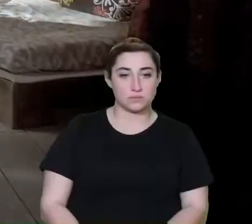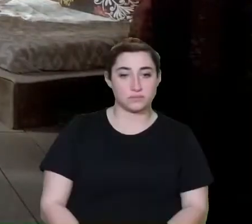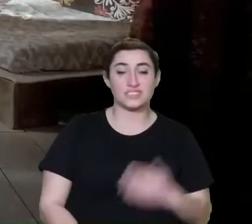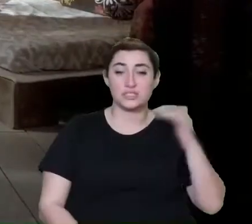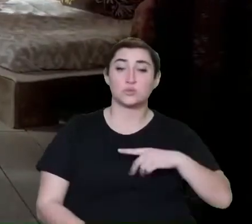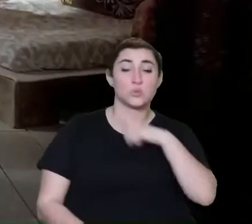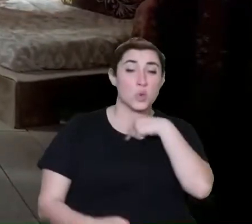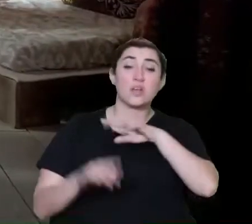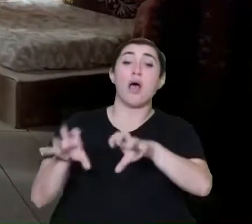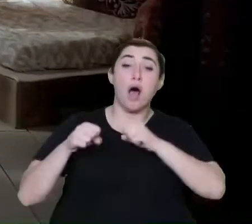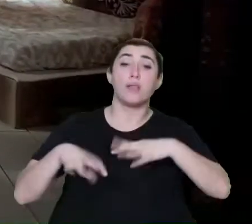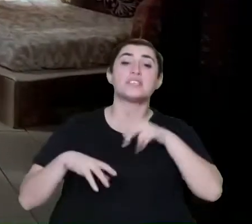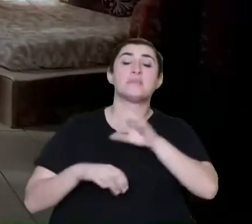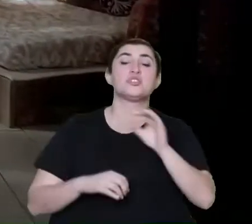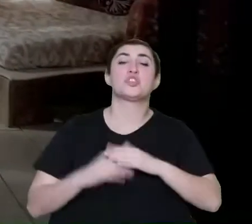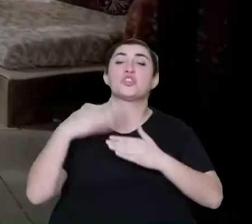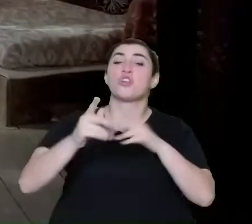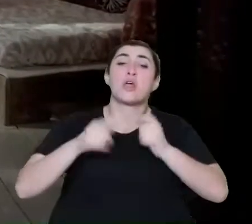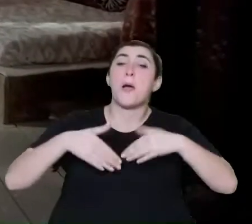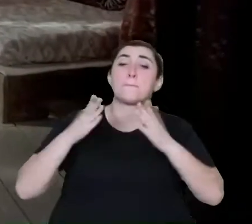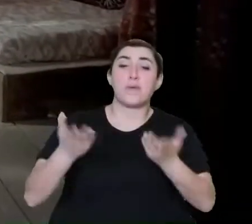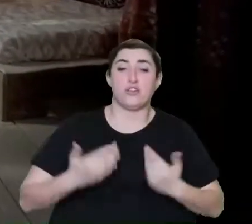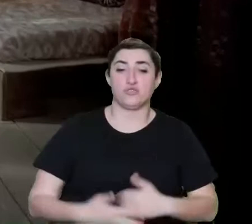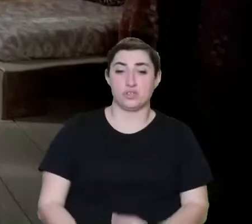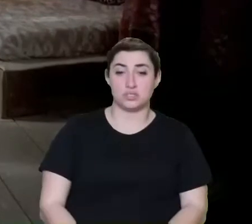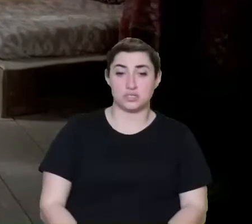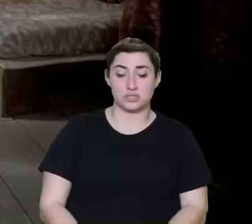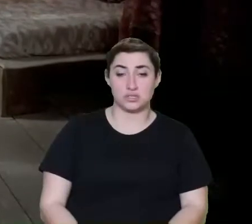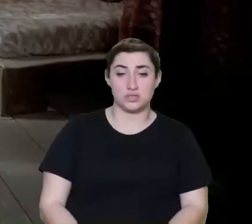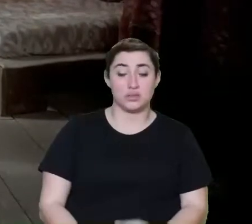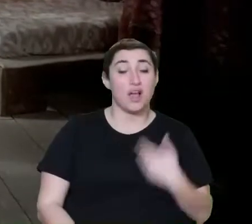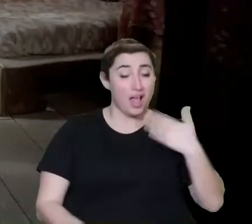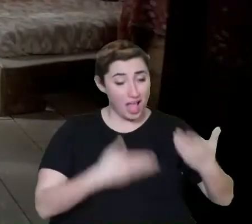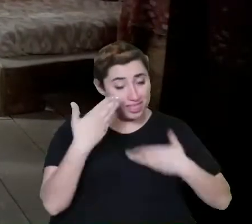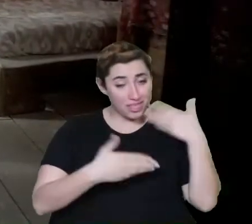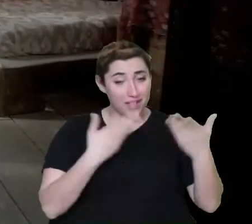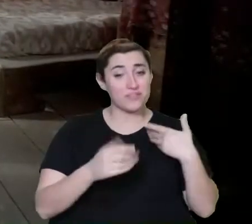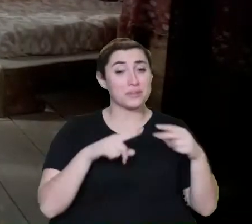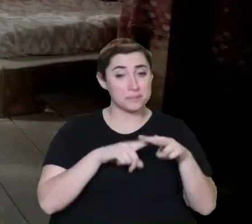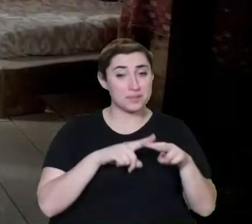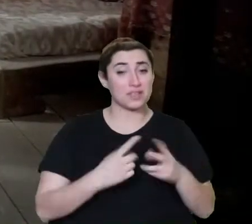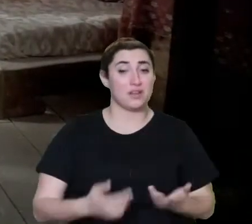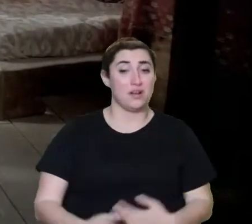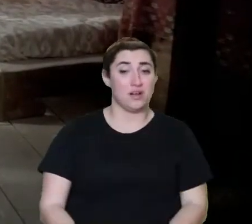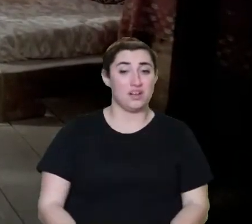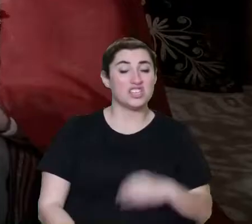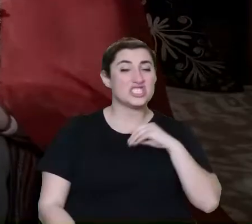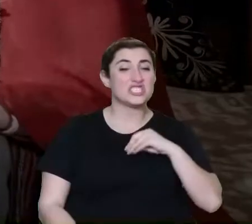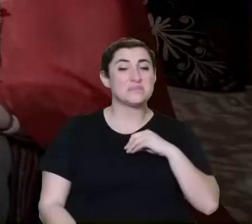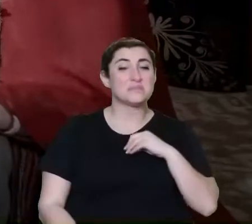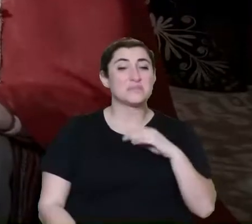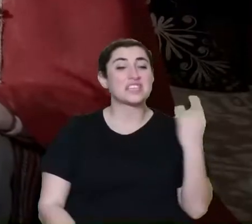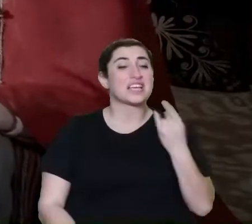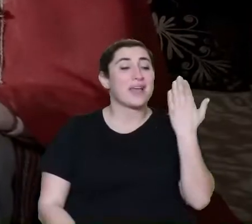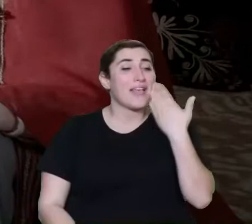Gelip de zorla dışarı çıkarmasam seni adım atacağın yoktur dergâhtan dışarı. Anlatmışım Kira. İçimde ne